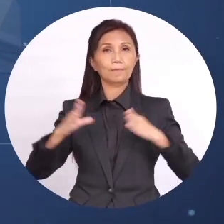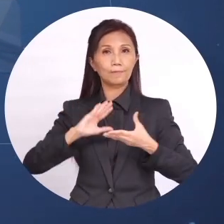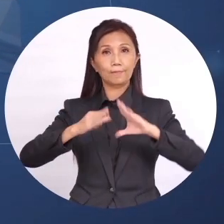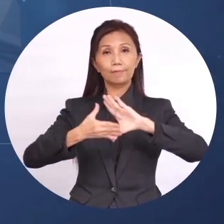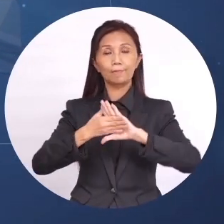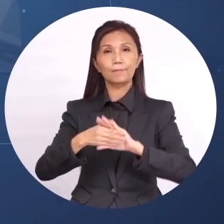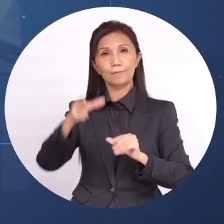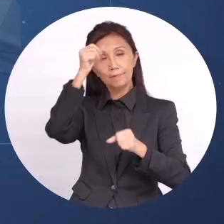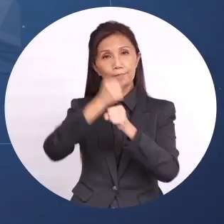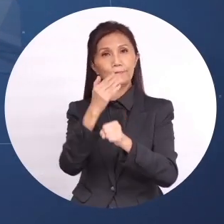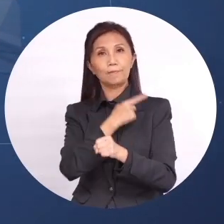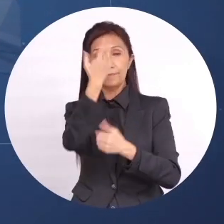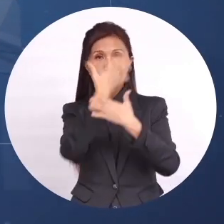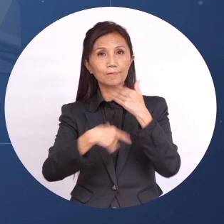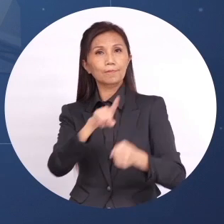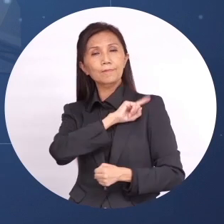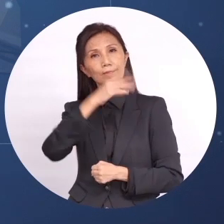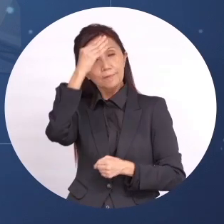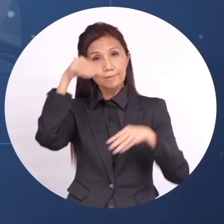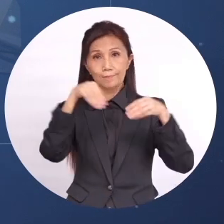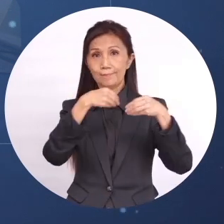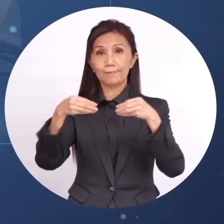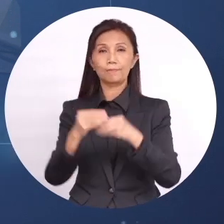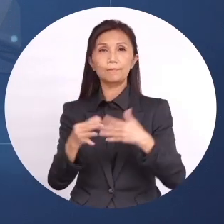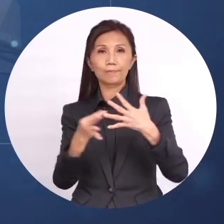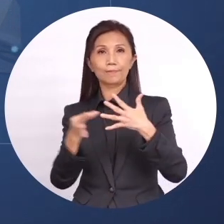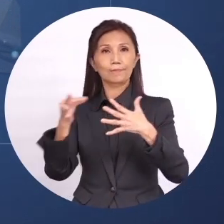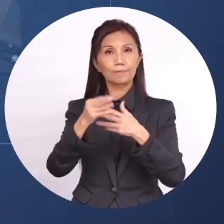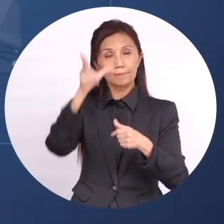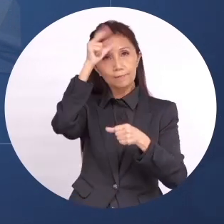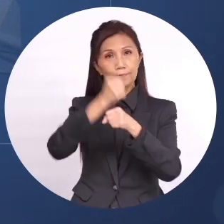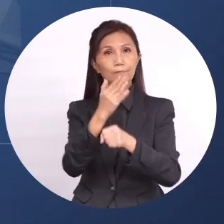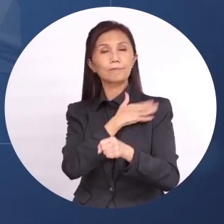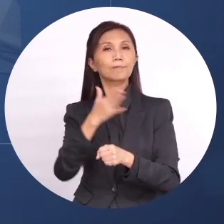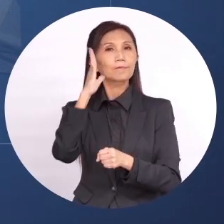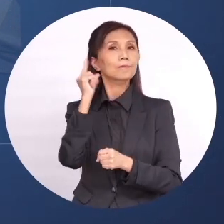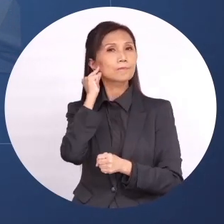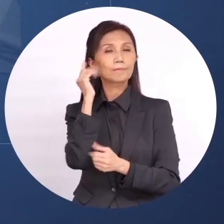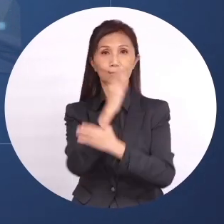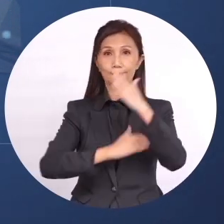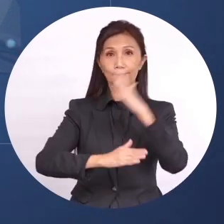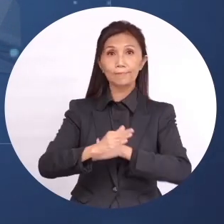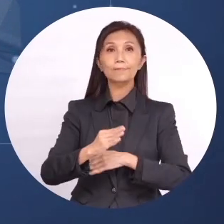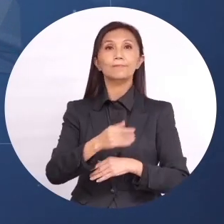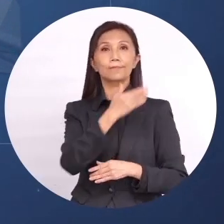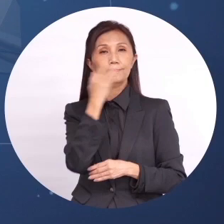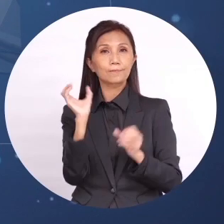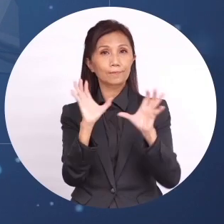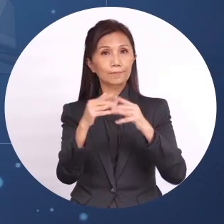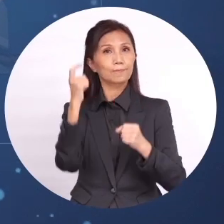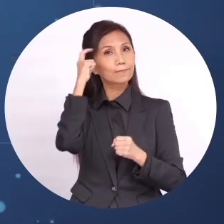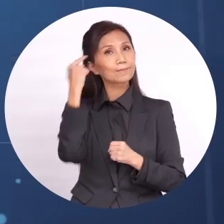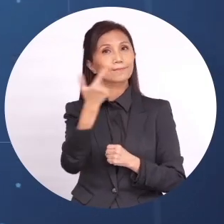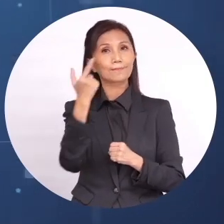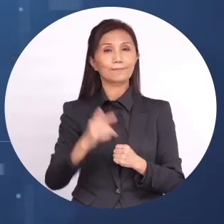化公务员网上自学教材套，提升了公务员对性别、残疾和种族的认知